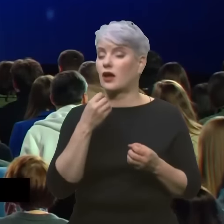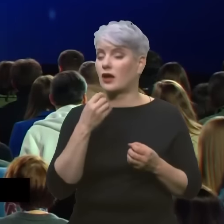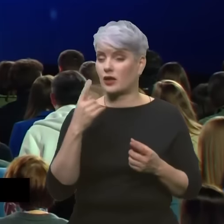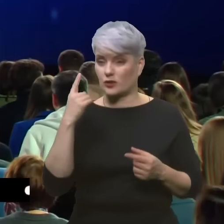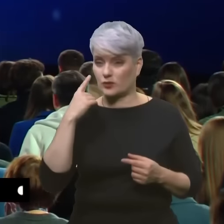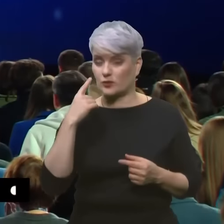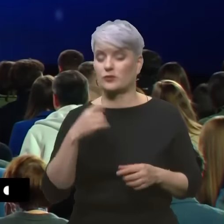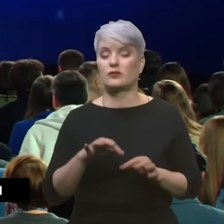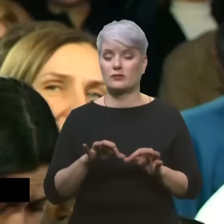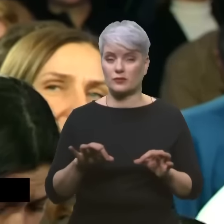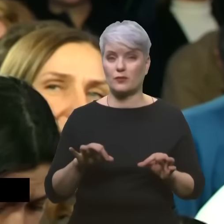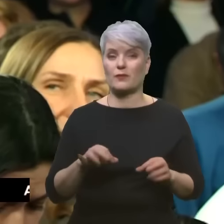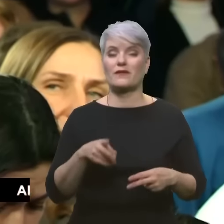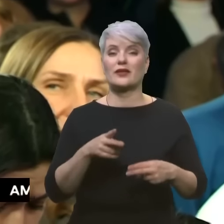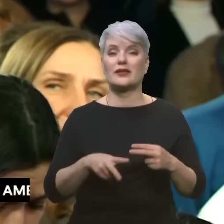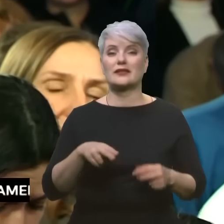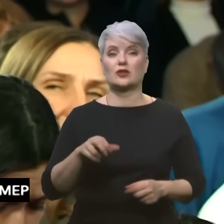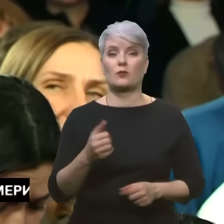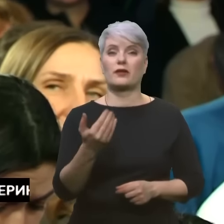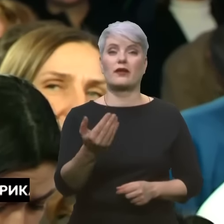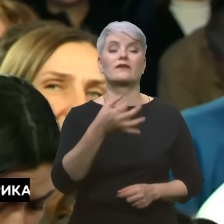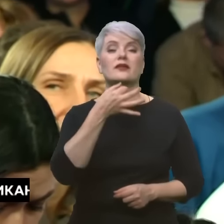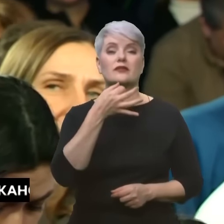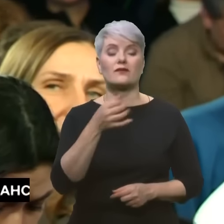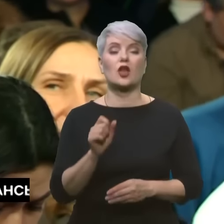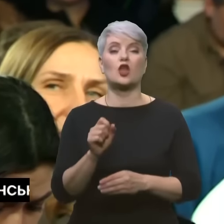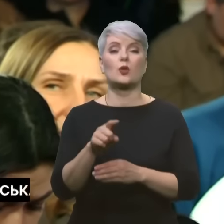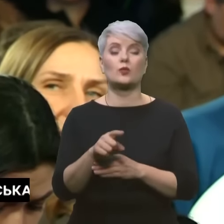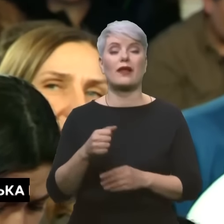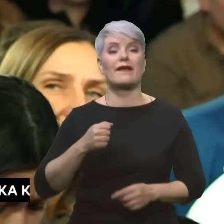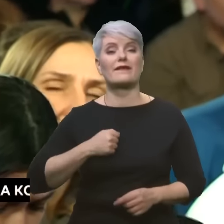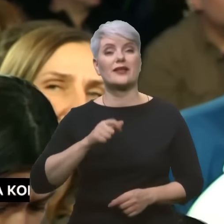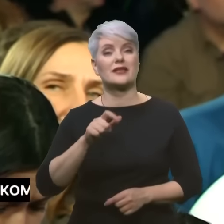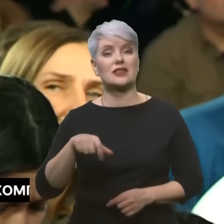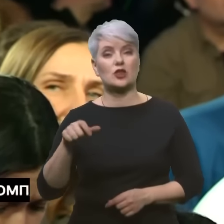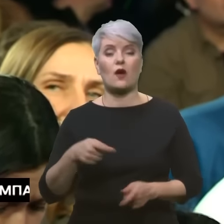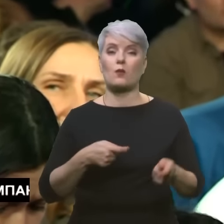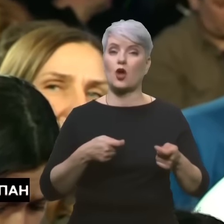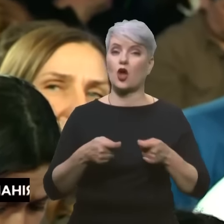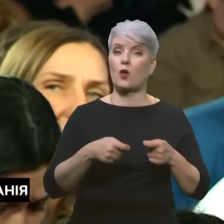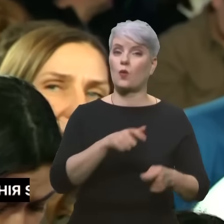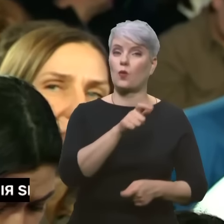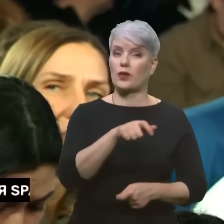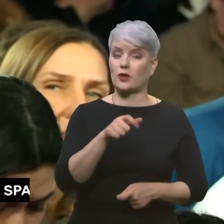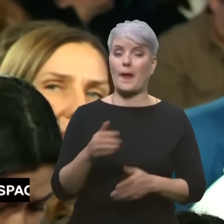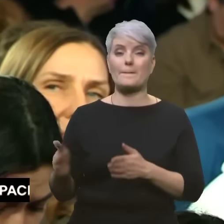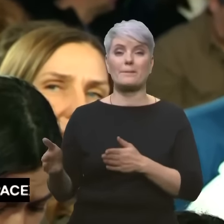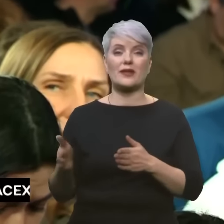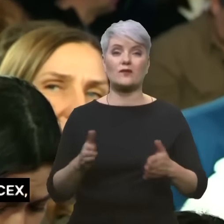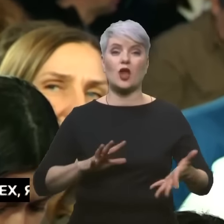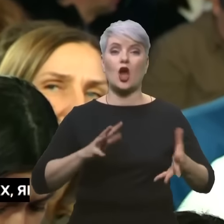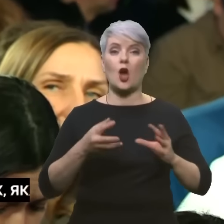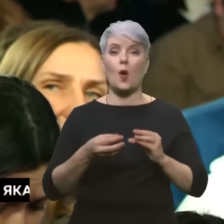чую. Наприкінці листопада ви заявили, що доручили військовим та урядовцям підготувати комплексний план